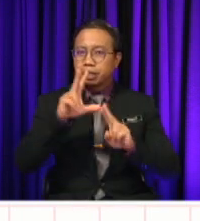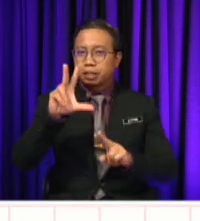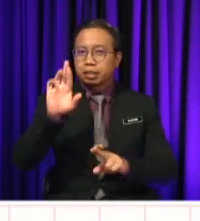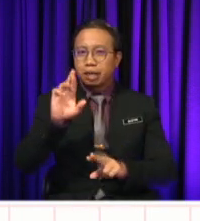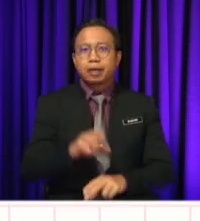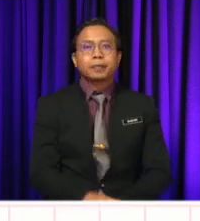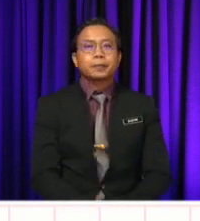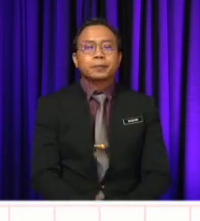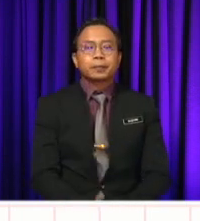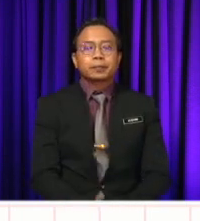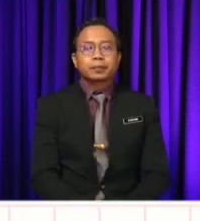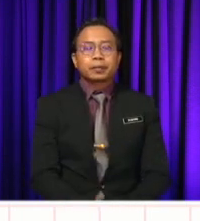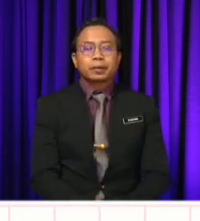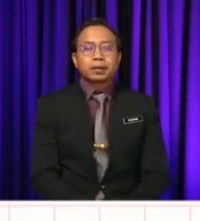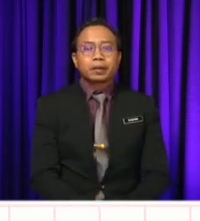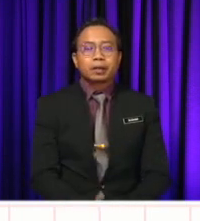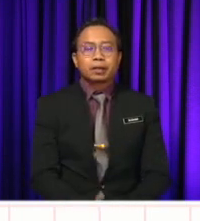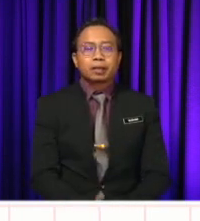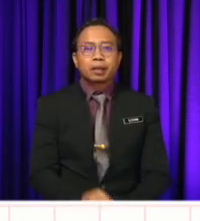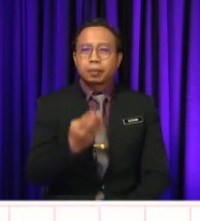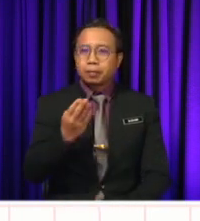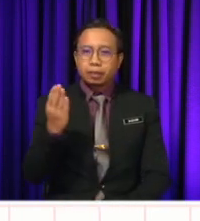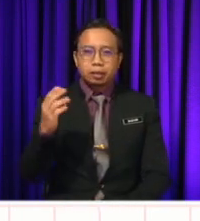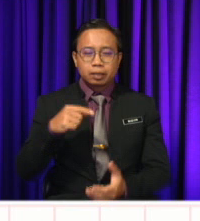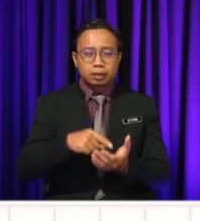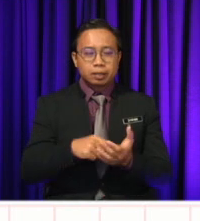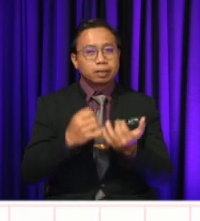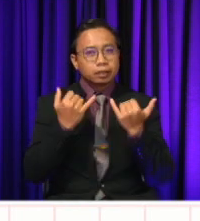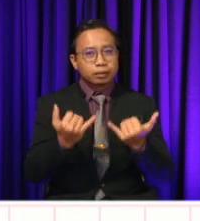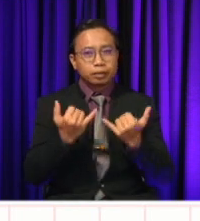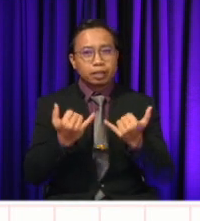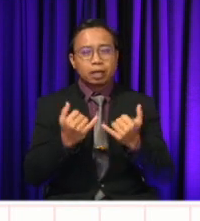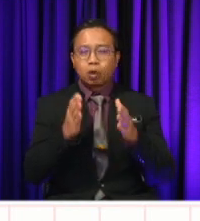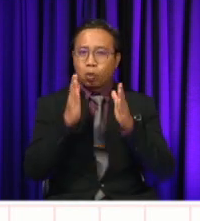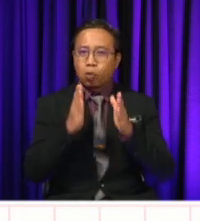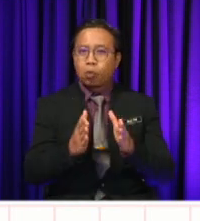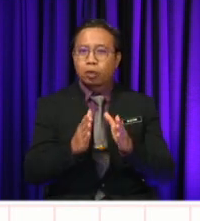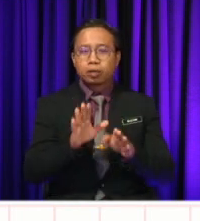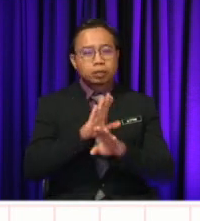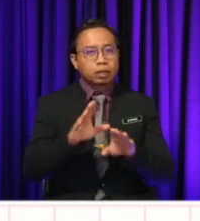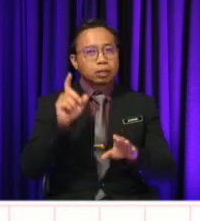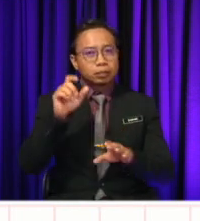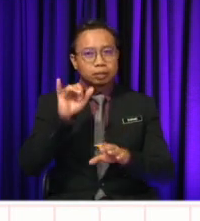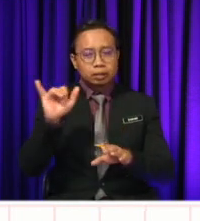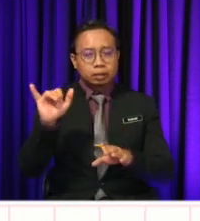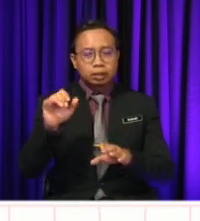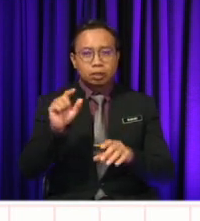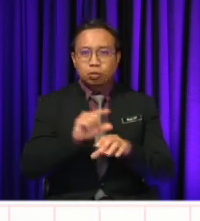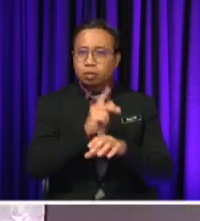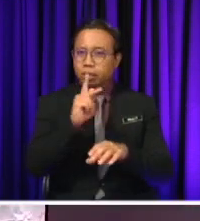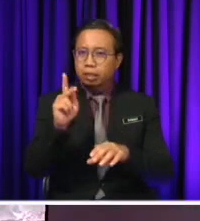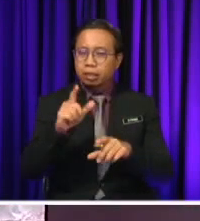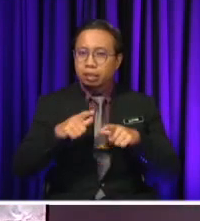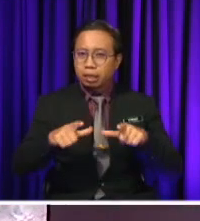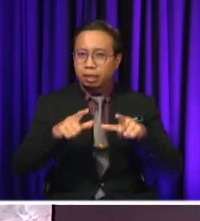semula jadi memang benda ini memang sekarang nih orang tak semestinya menggunakan kayu